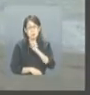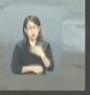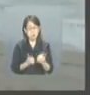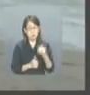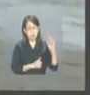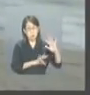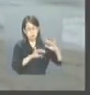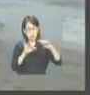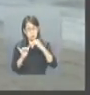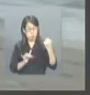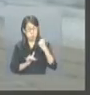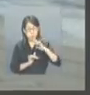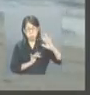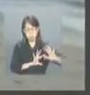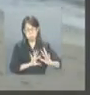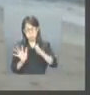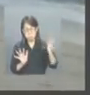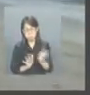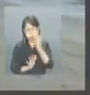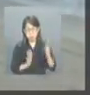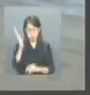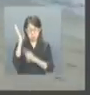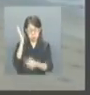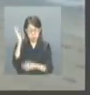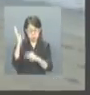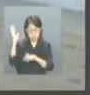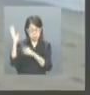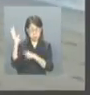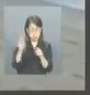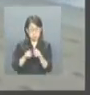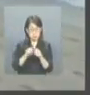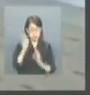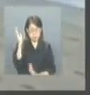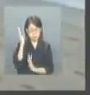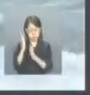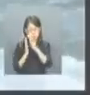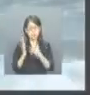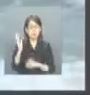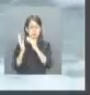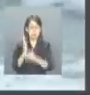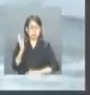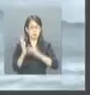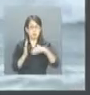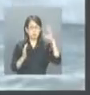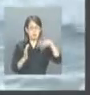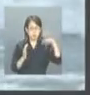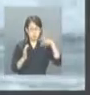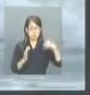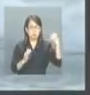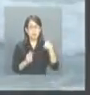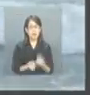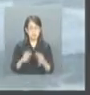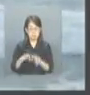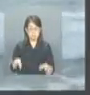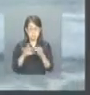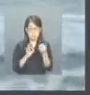กคลุมทะเลอันดามันและอ่าวไทยในช่วงนี้จะทำให้ทั่วประเทศมีฝนหนาแน่นและมีฝนตกหนักบางแห่งโดยเฉพาะบริเวณจังหวัดจันทบุรี